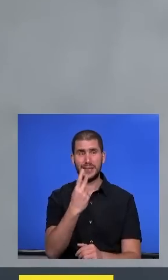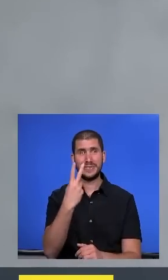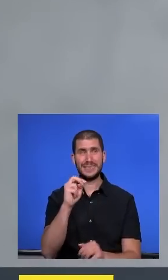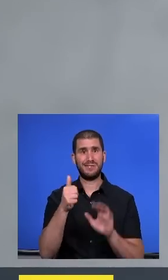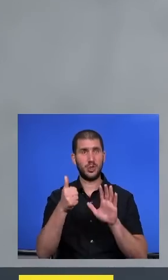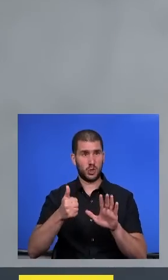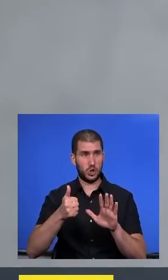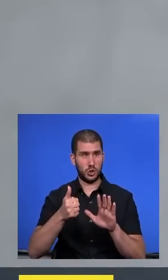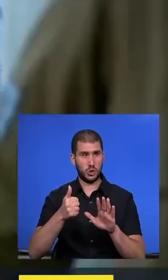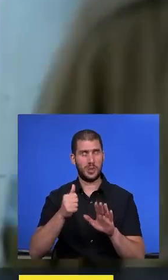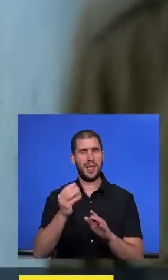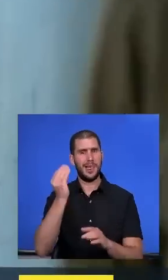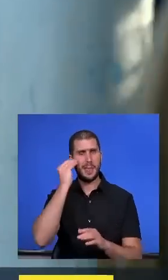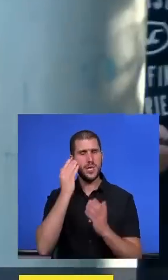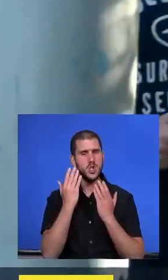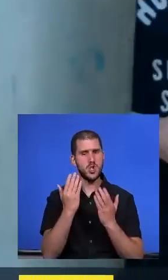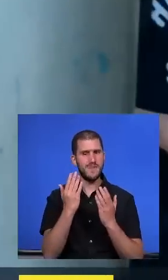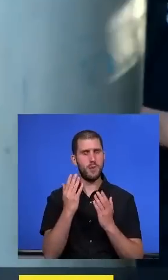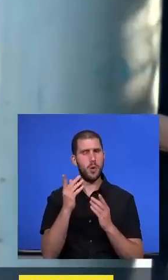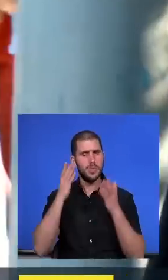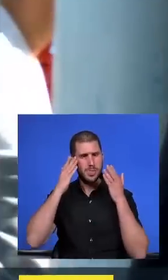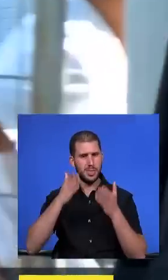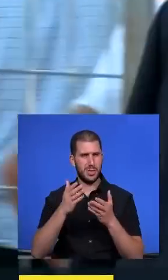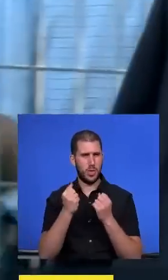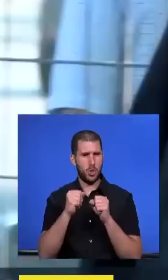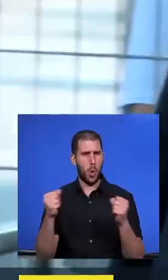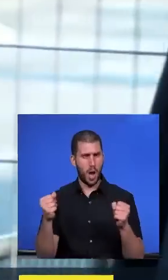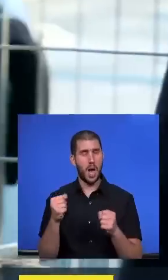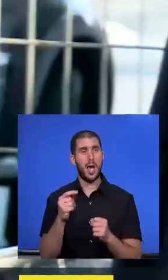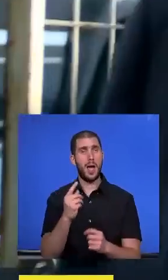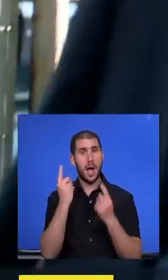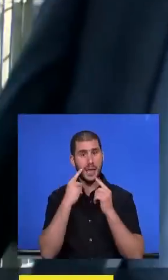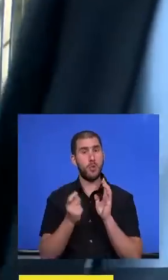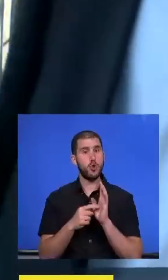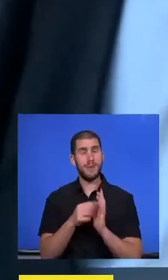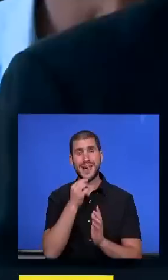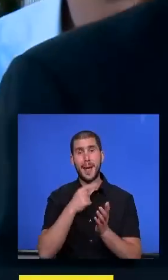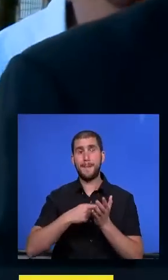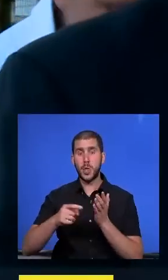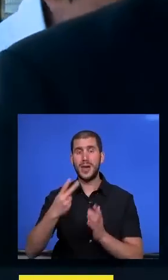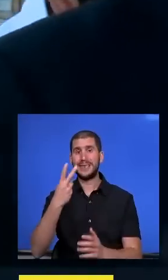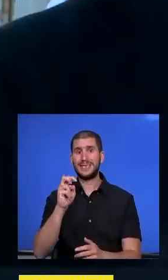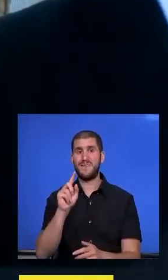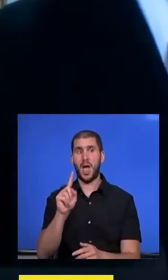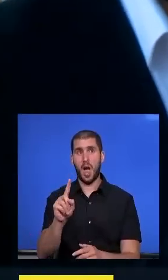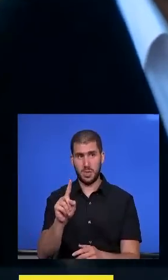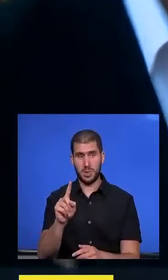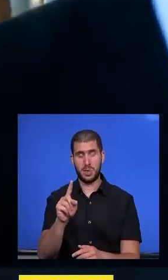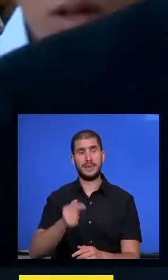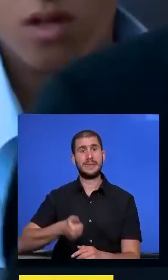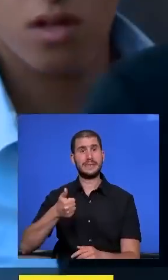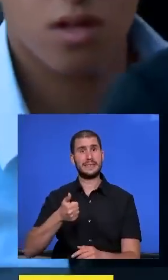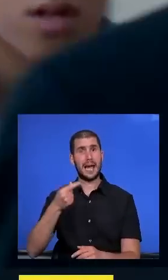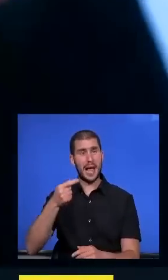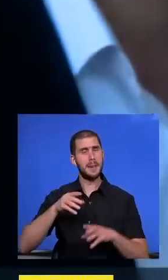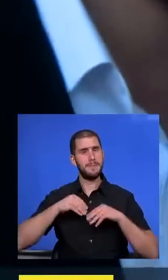26 לתלמידי הישיבות שתורתם אומנותם. החרדים דורשים שגיל הפטור ירד ל-21, השר גלנט